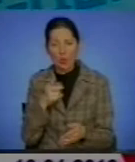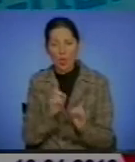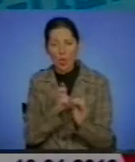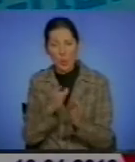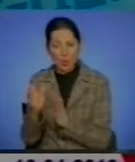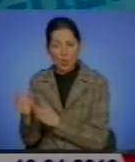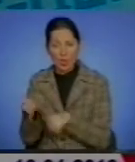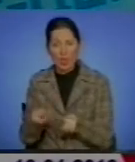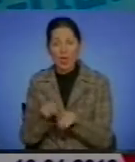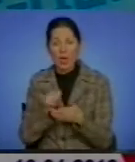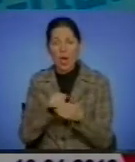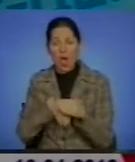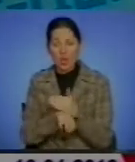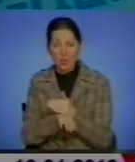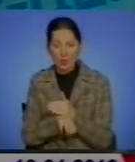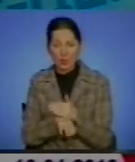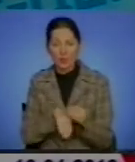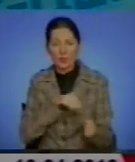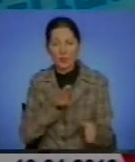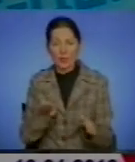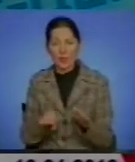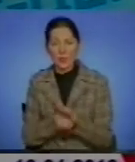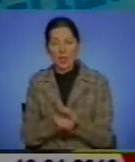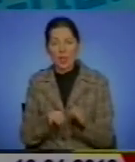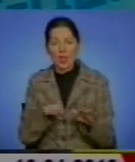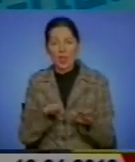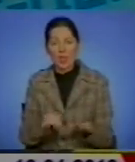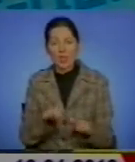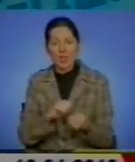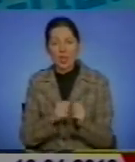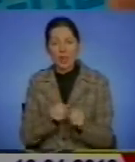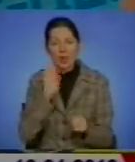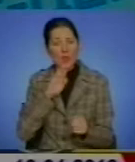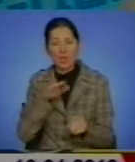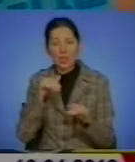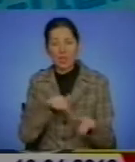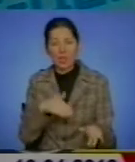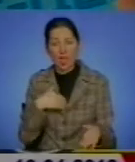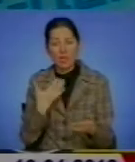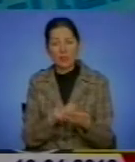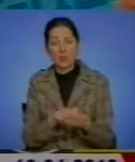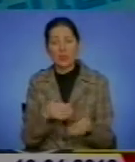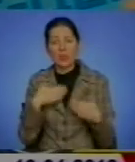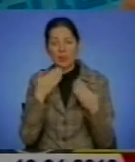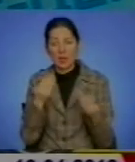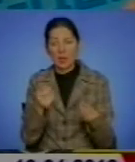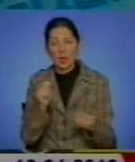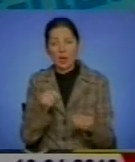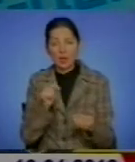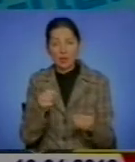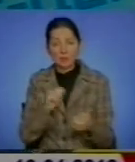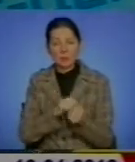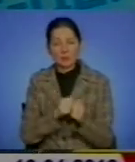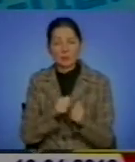Під лежачий камінь вода не тече. Тому я от тими своїми запитами, своїми зверненнями, знаєте, як от крапля камінь точить, так от і я